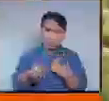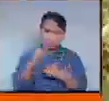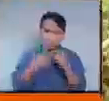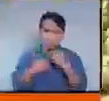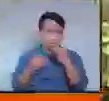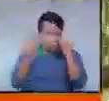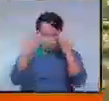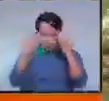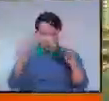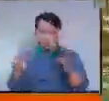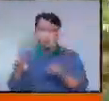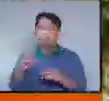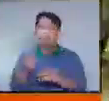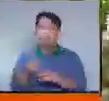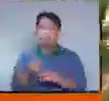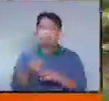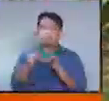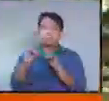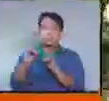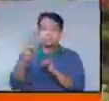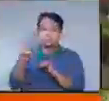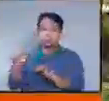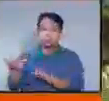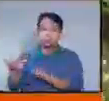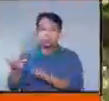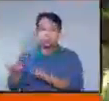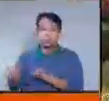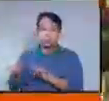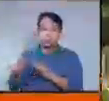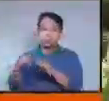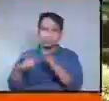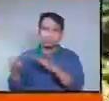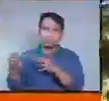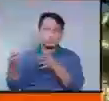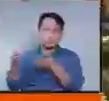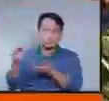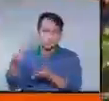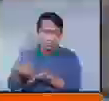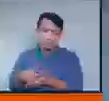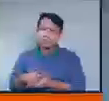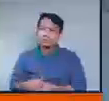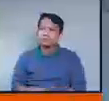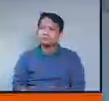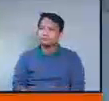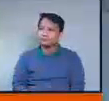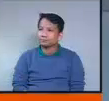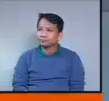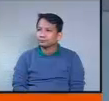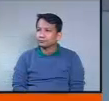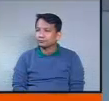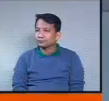kung hanggang kailan sila mag-stay sa mga evacuation centers. Marga, Lord.